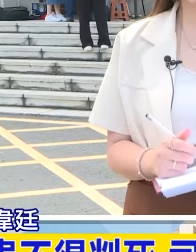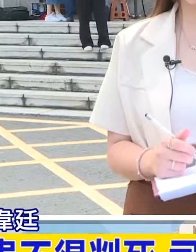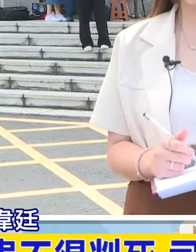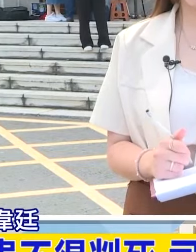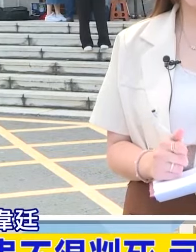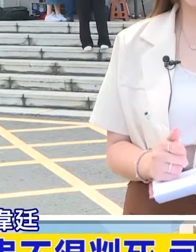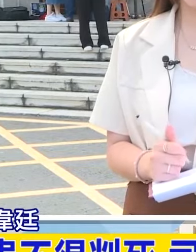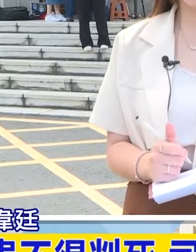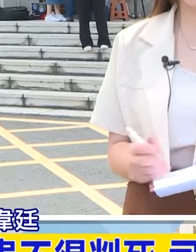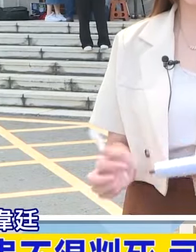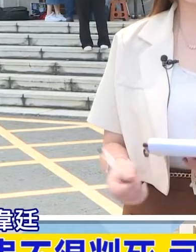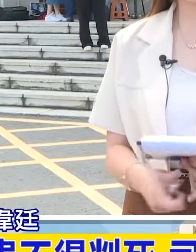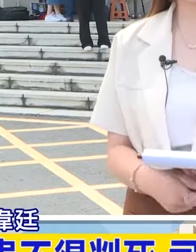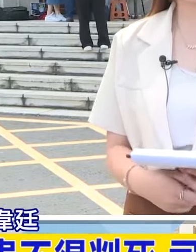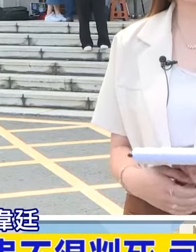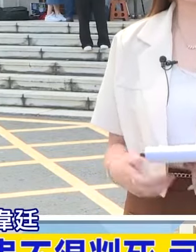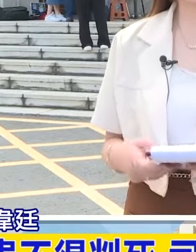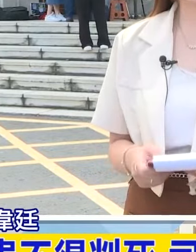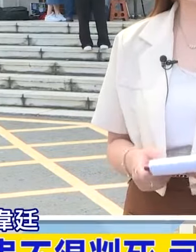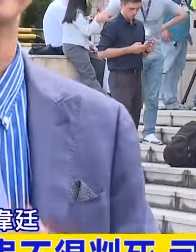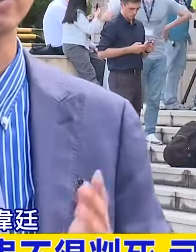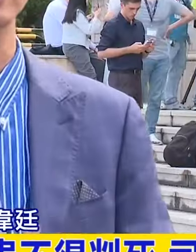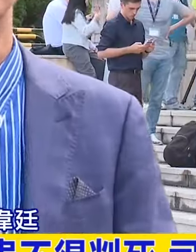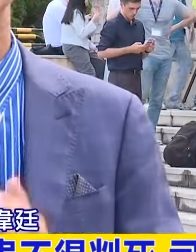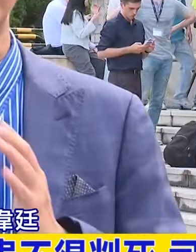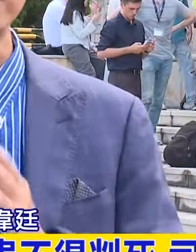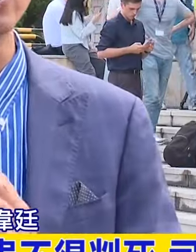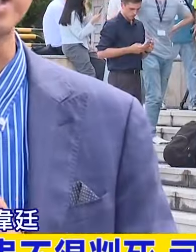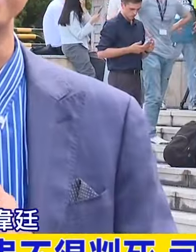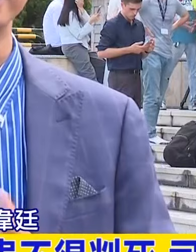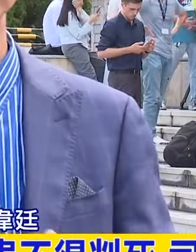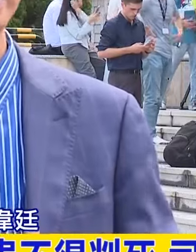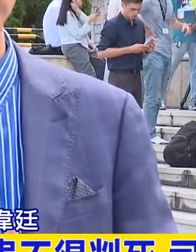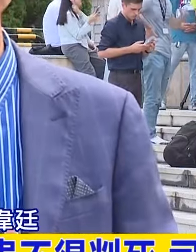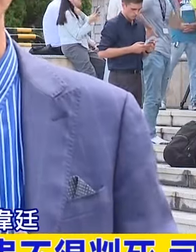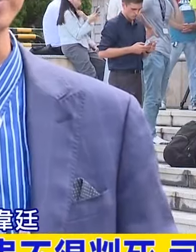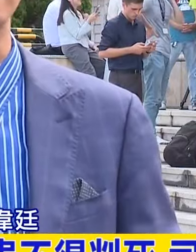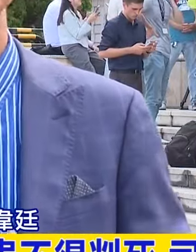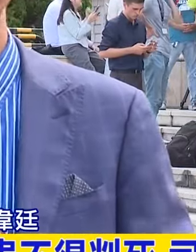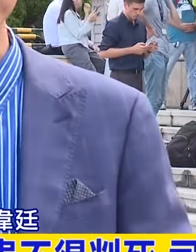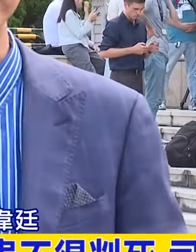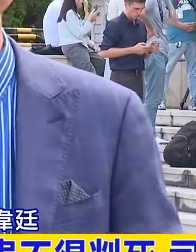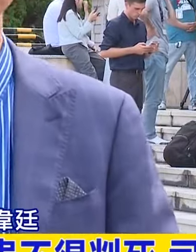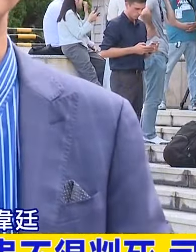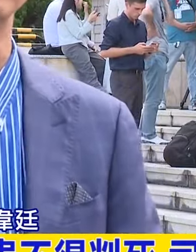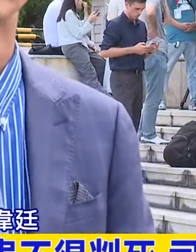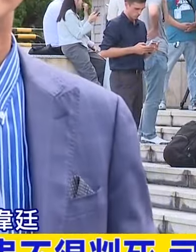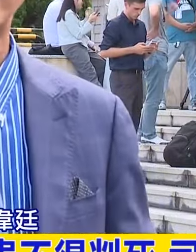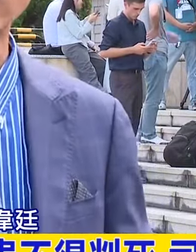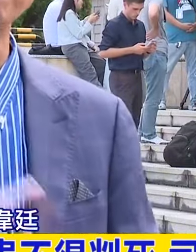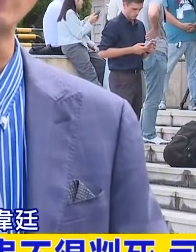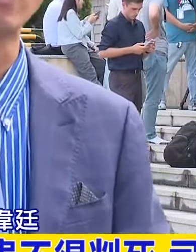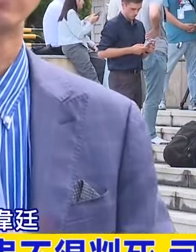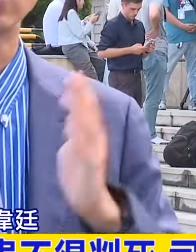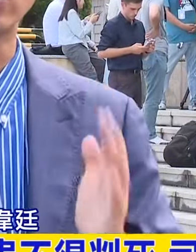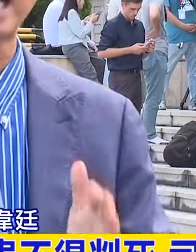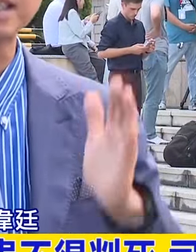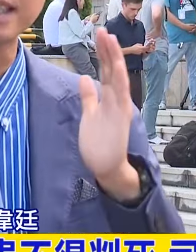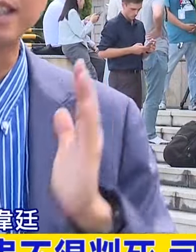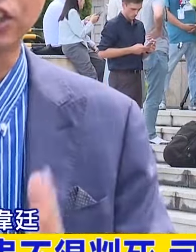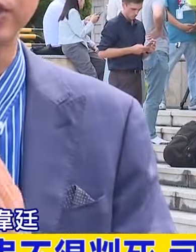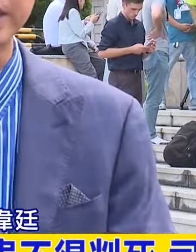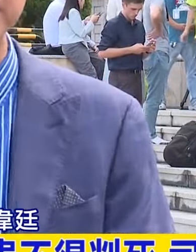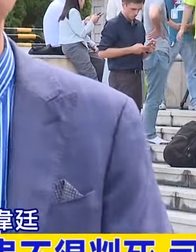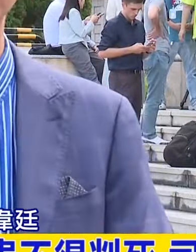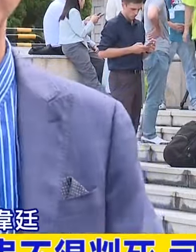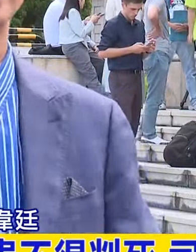以对于精神障碍者，等于有很多的程序面要走，才有可能最终走到这个死刑的地步。然后包括如果他